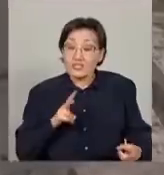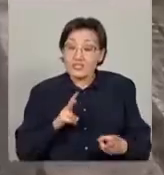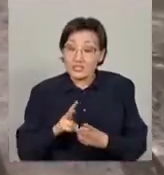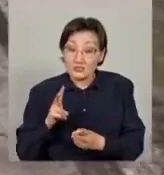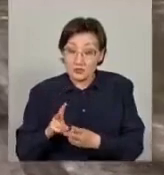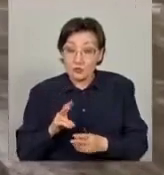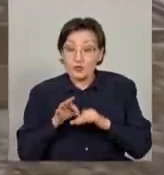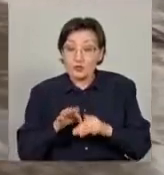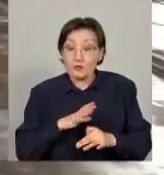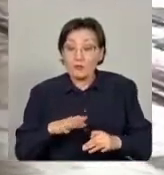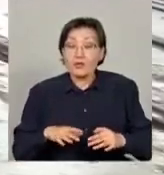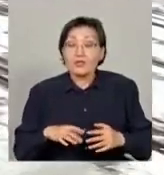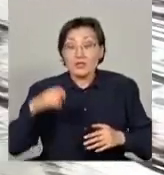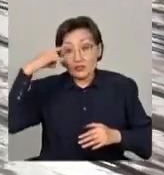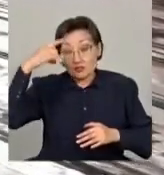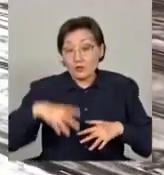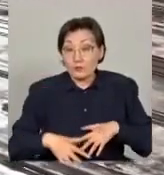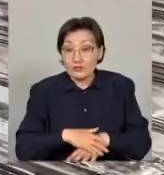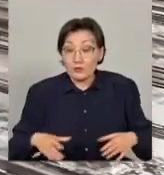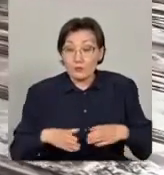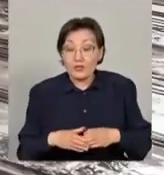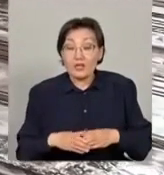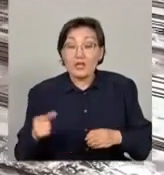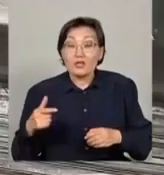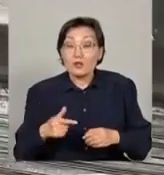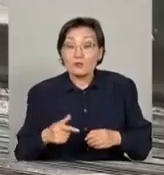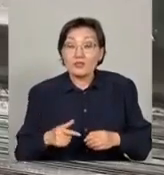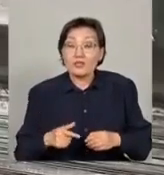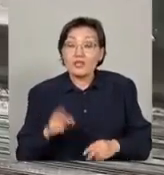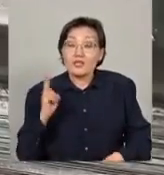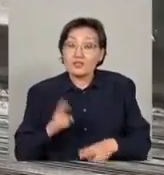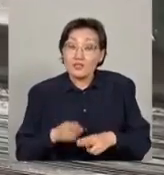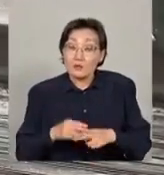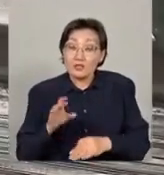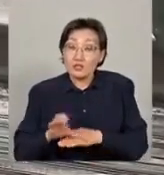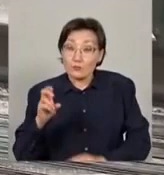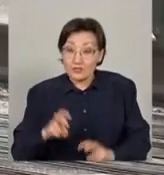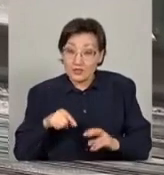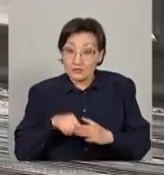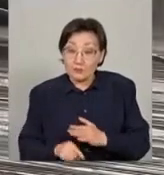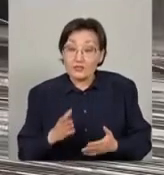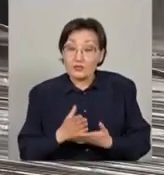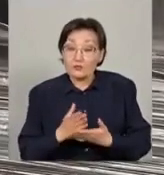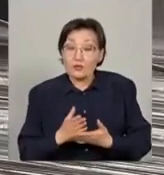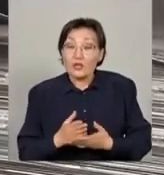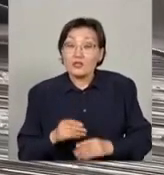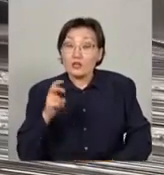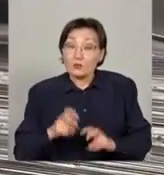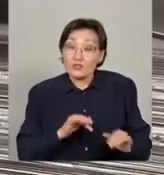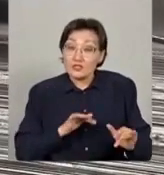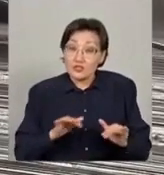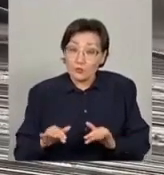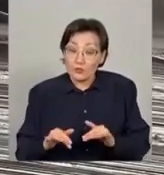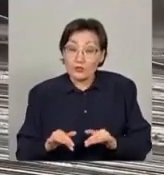кездестік. Қазақстан Халық партиясы бұл жолы Ақтаудағы темірбетон ұйымдарын шығаратын зауыттардың біріне барды. Партиялықтар өндіріс процесімен